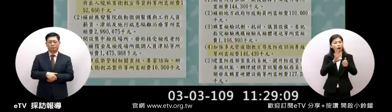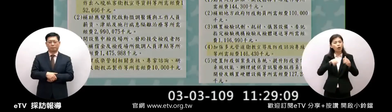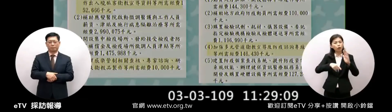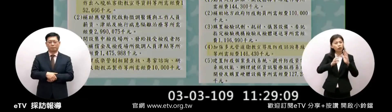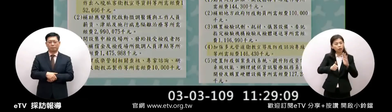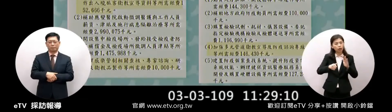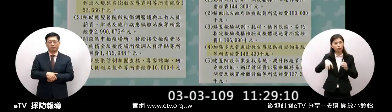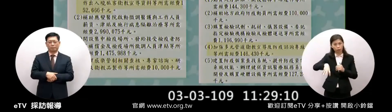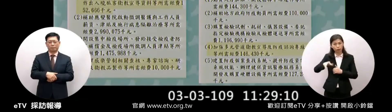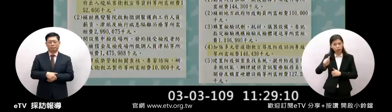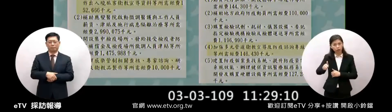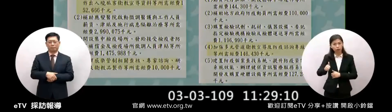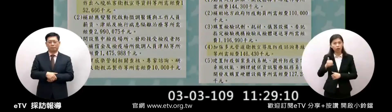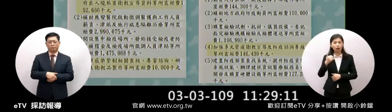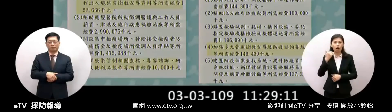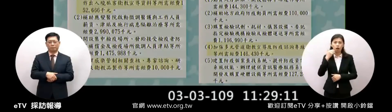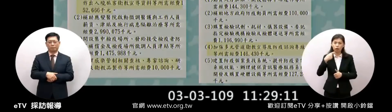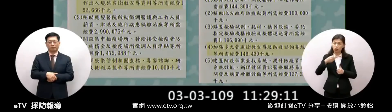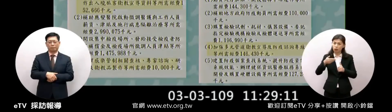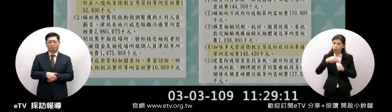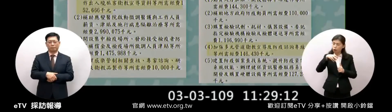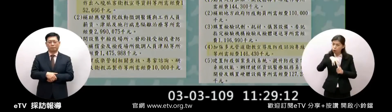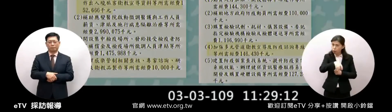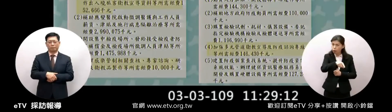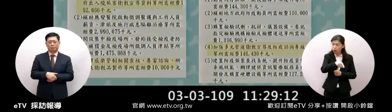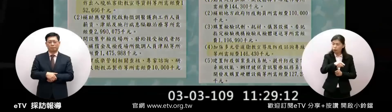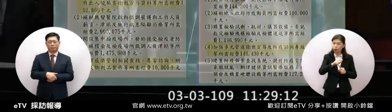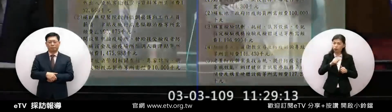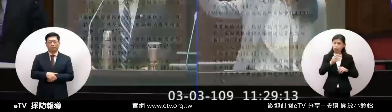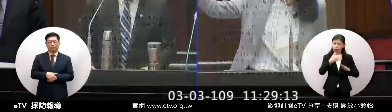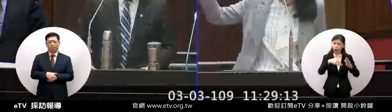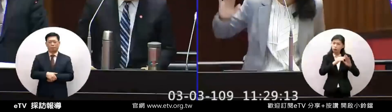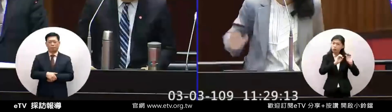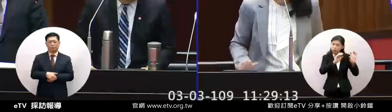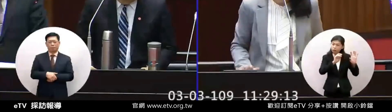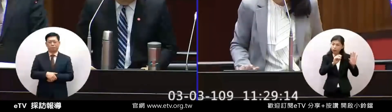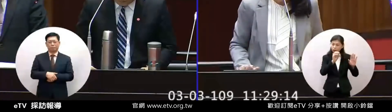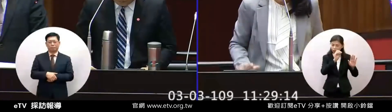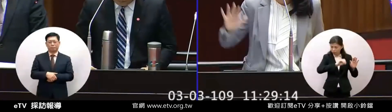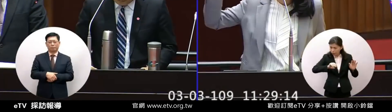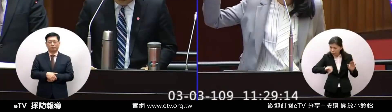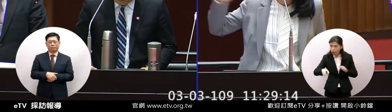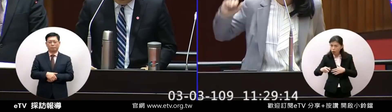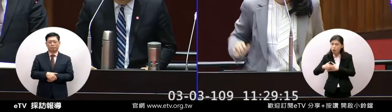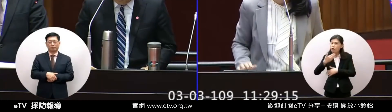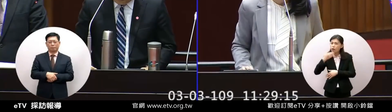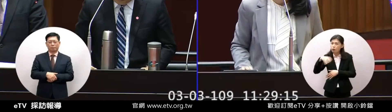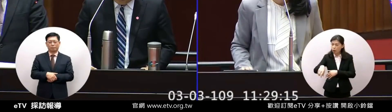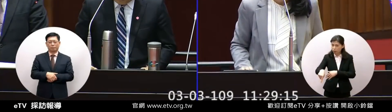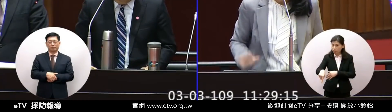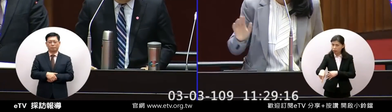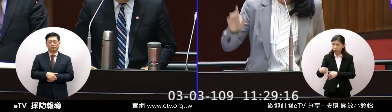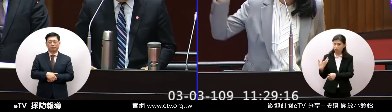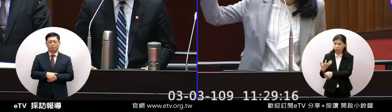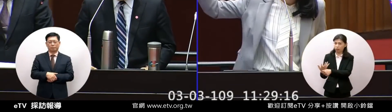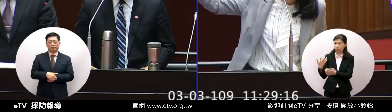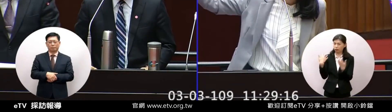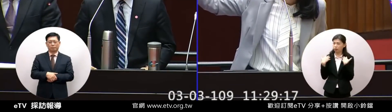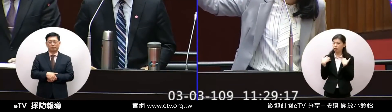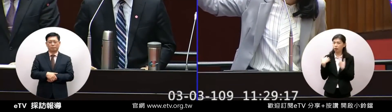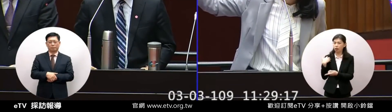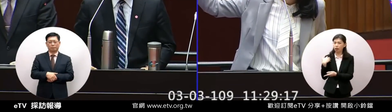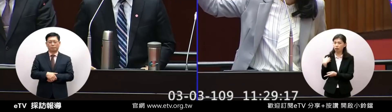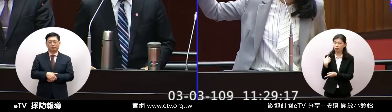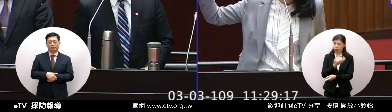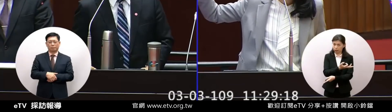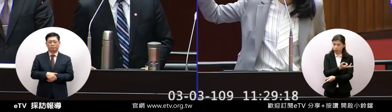如果说你们今天把教育部在校园的卫教宣导里面，把它放在我们的卫福部，希望卫福部来帮你负责。很抱歉，你在